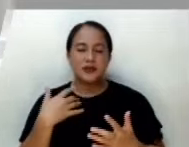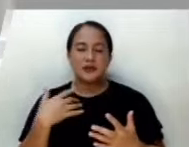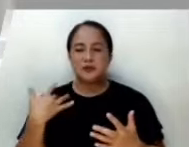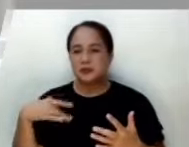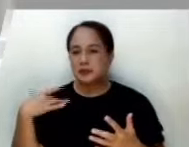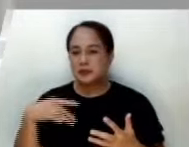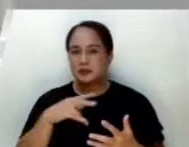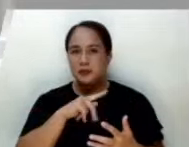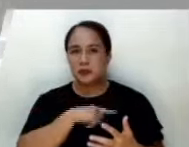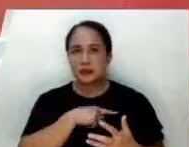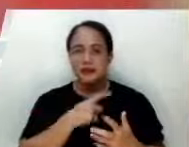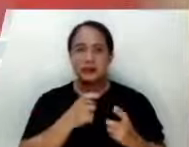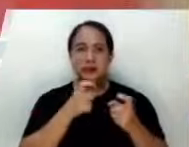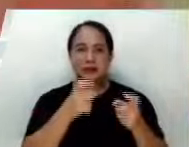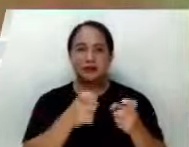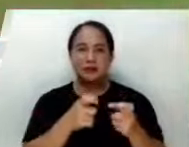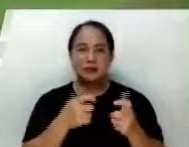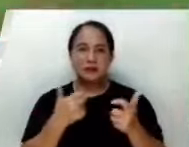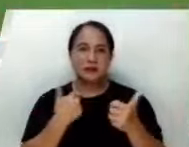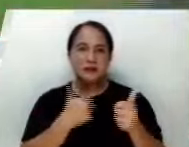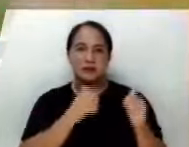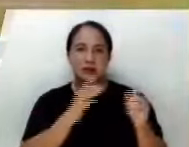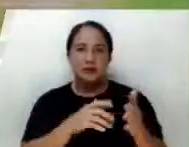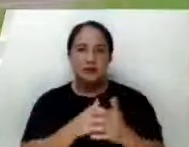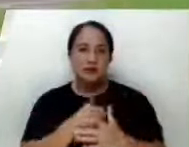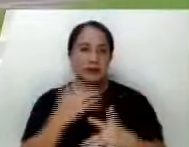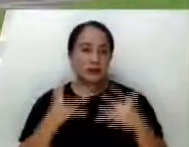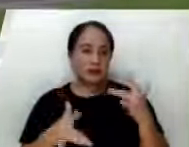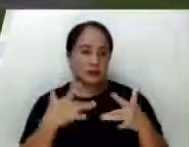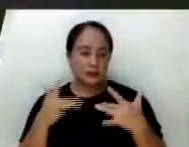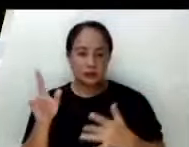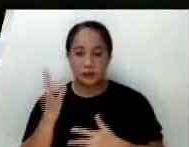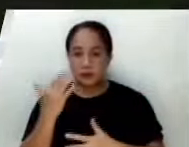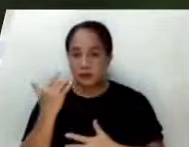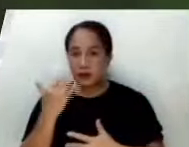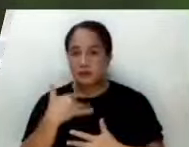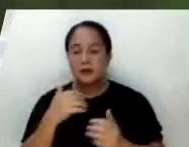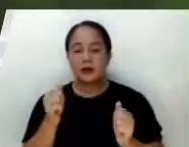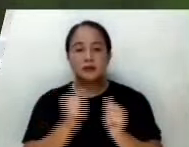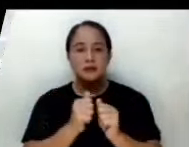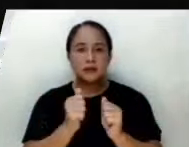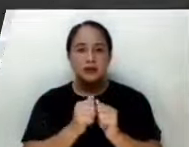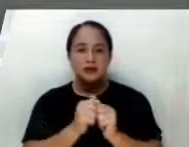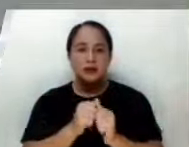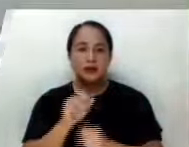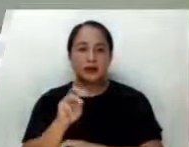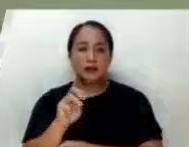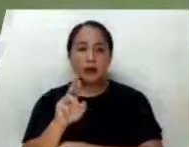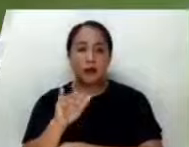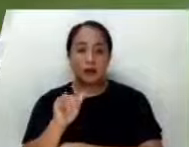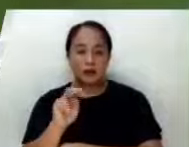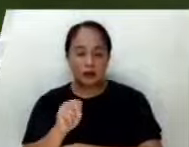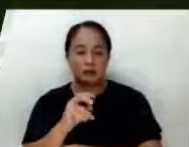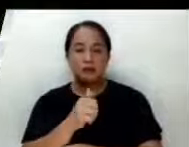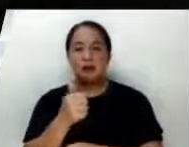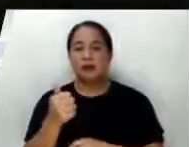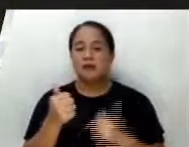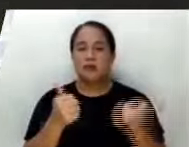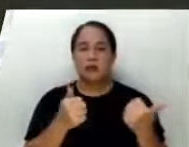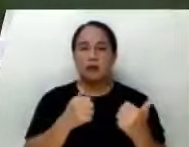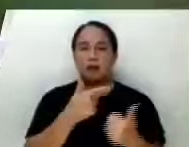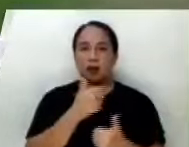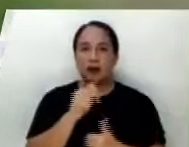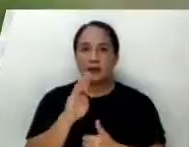sa kanyang mga followers. Sobrang excited din si Max na makakasama niya sina Marian Rivera at Gabby Concepcion sa